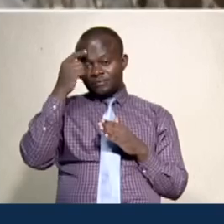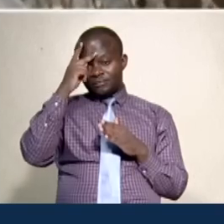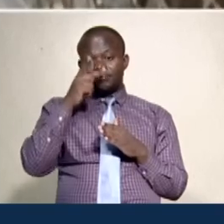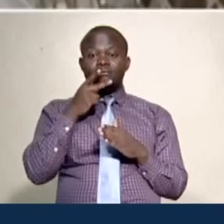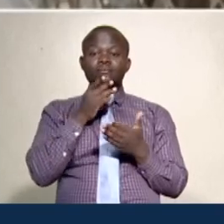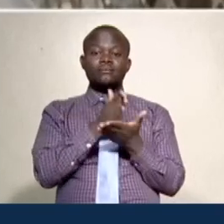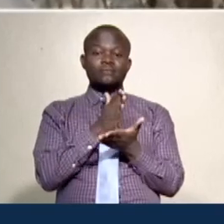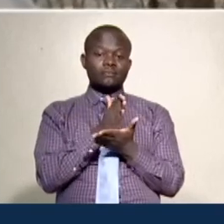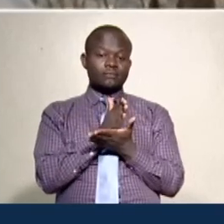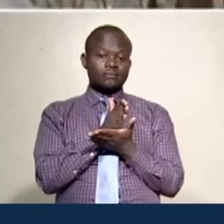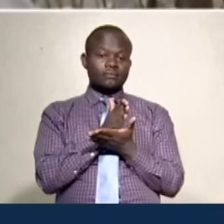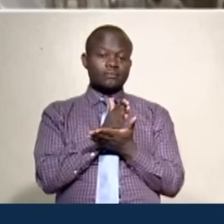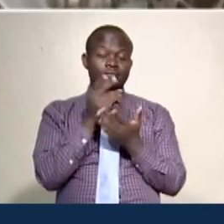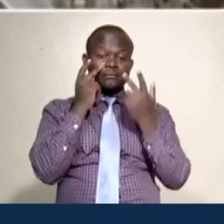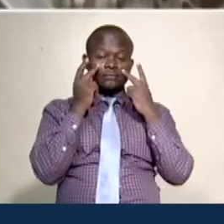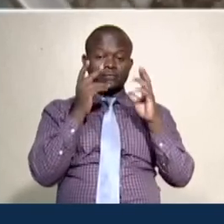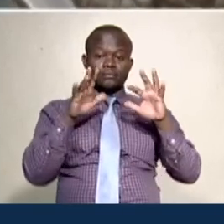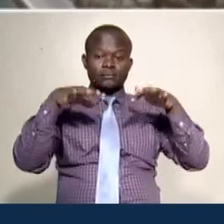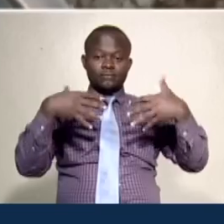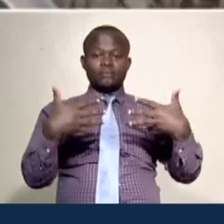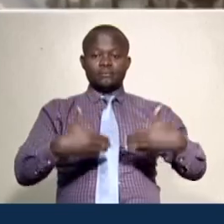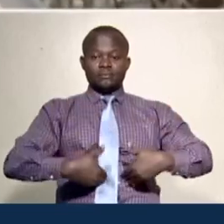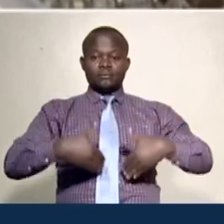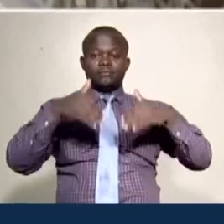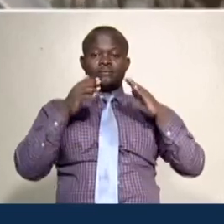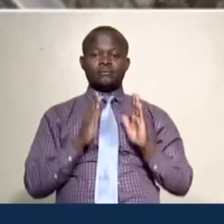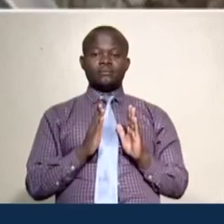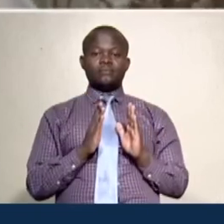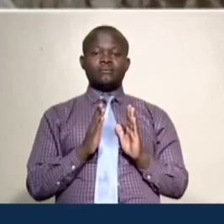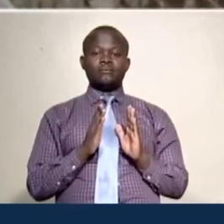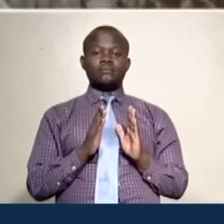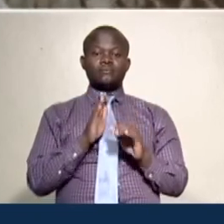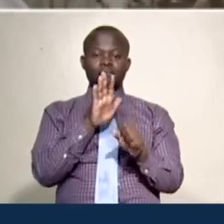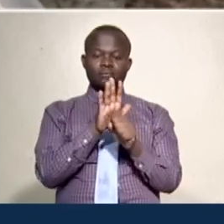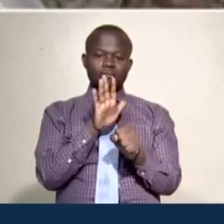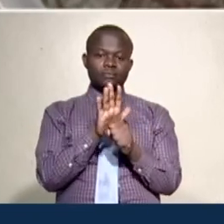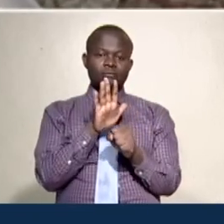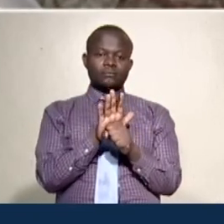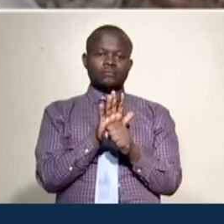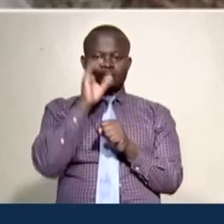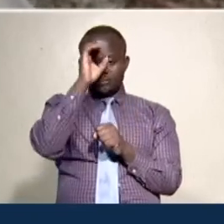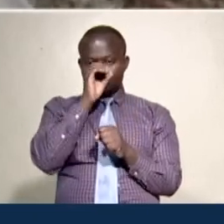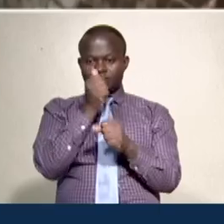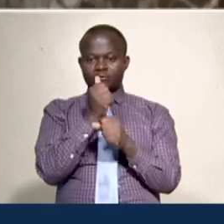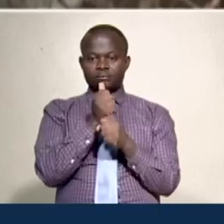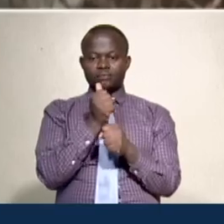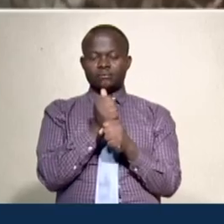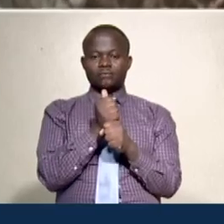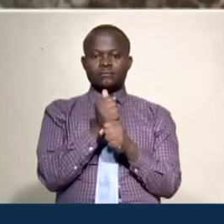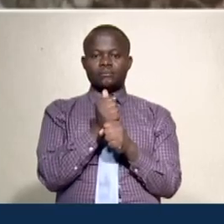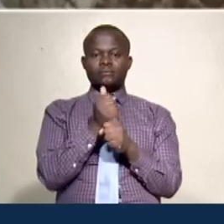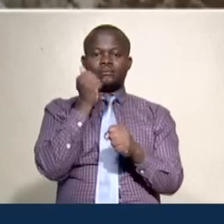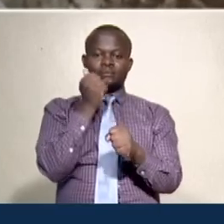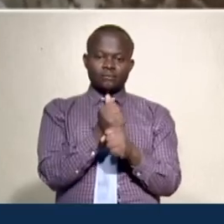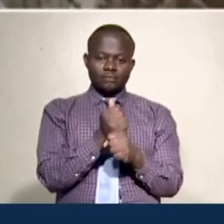n'umubyeyi nirebe uburyo urubyiruko rwishi yarushakira imirimo